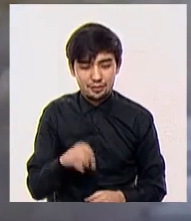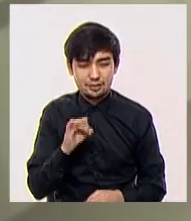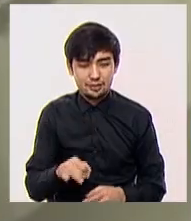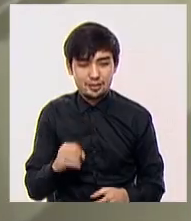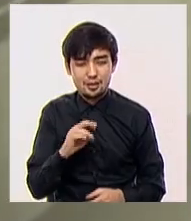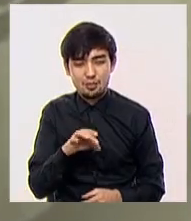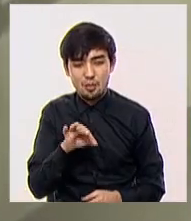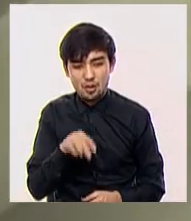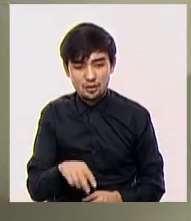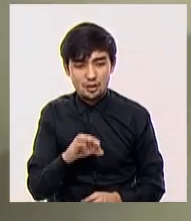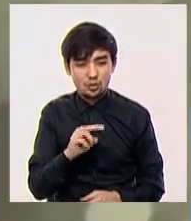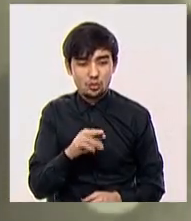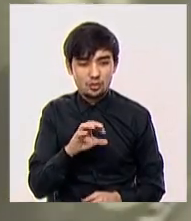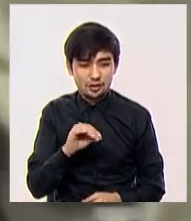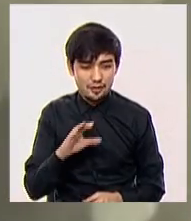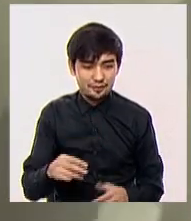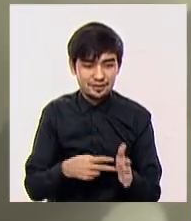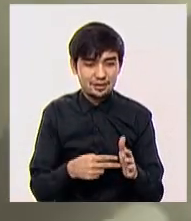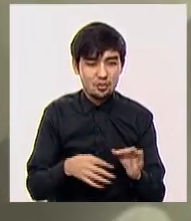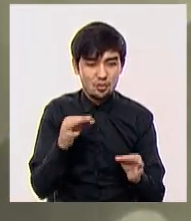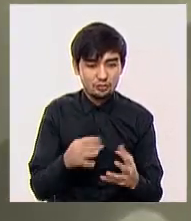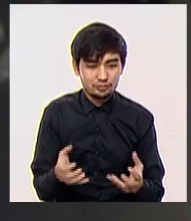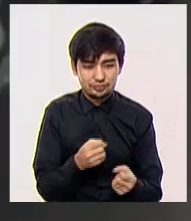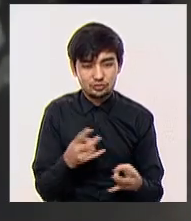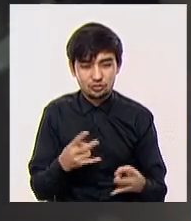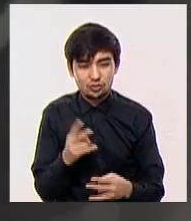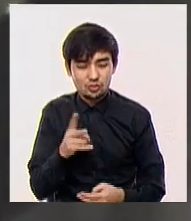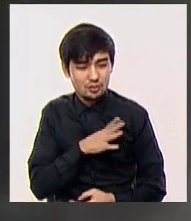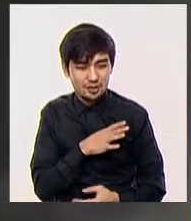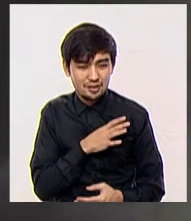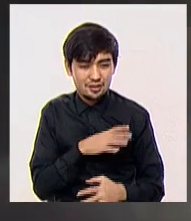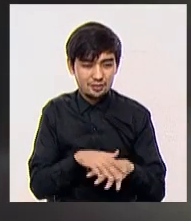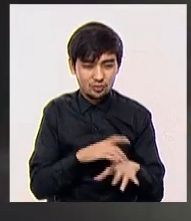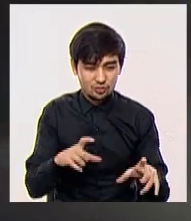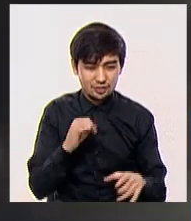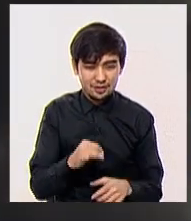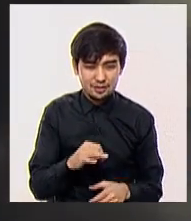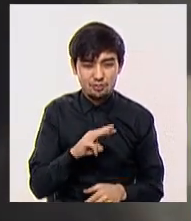Дусаев отчитался о мерах по стабилизации цен, поддержке нуждающихся слоев населения